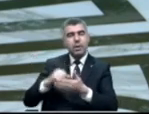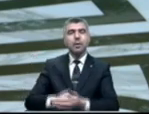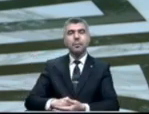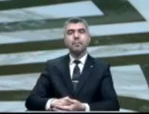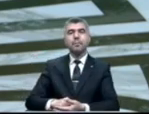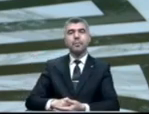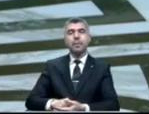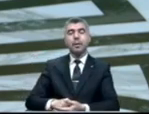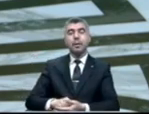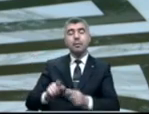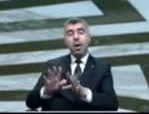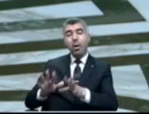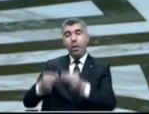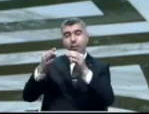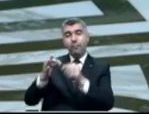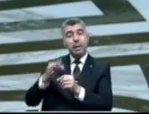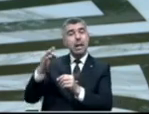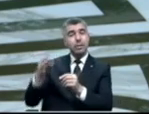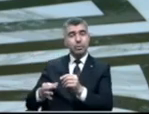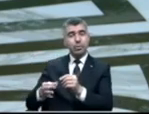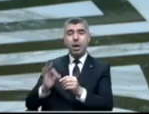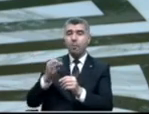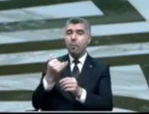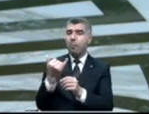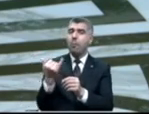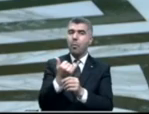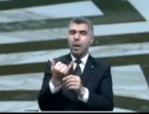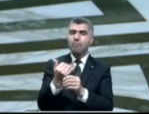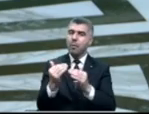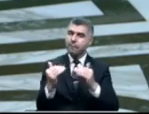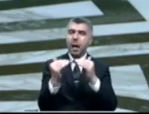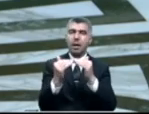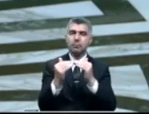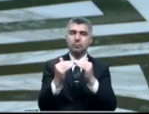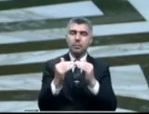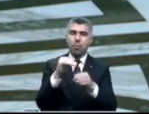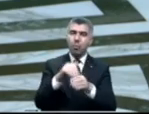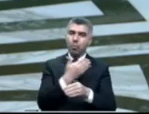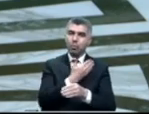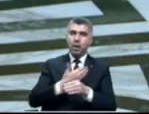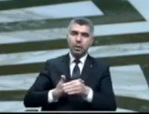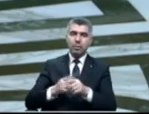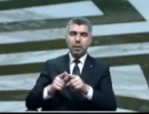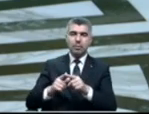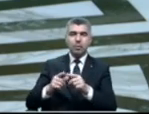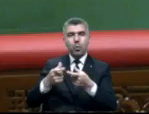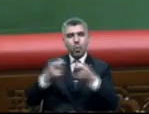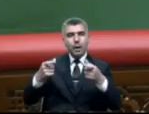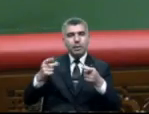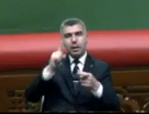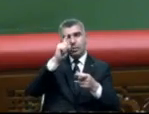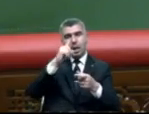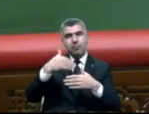والمجمع، وعطات يعني نتائج مهمه. وانا متفق معك السيد المستشار المحترم بانه خصنا نوسعوا لهذا الشيء لسلاسل